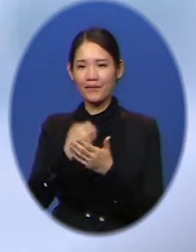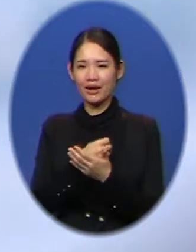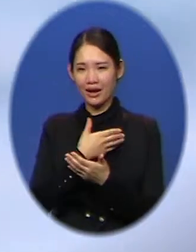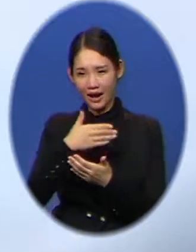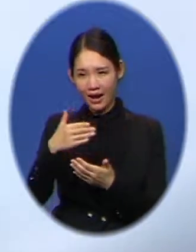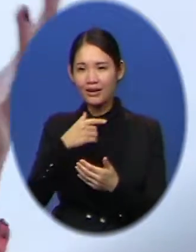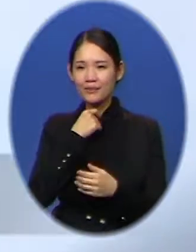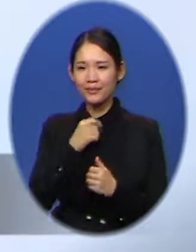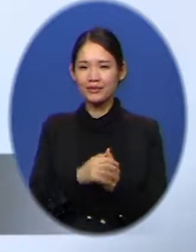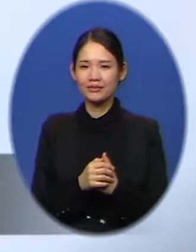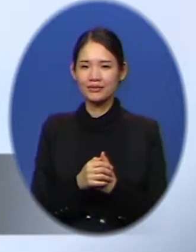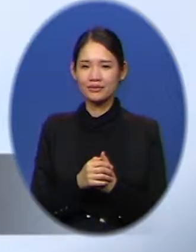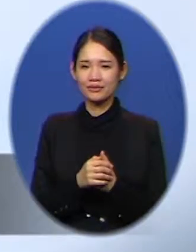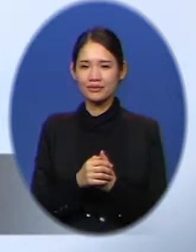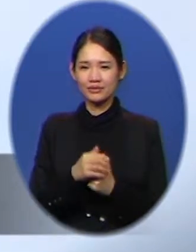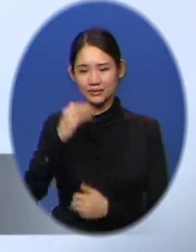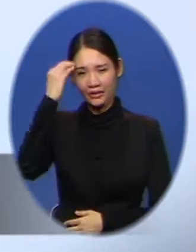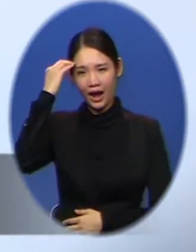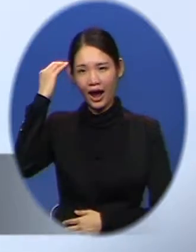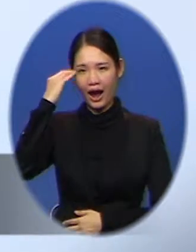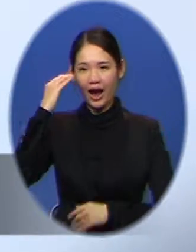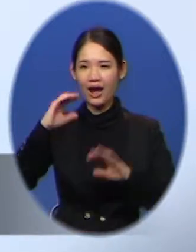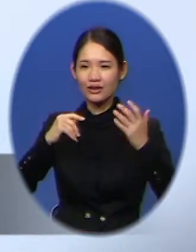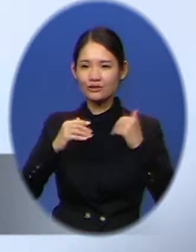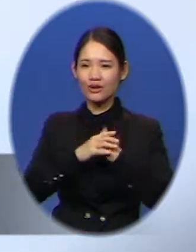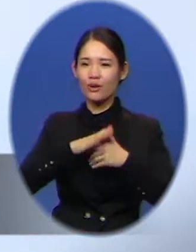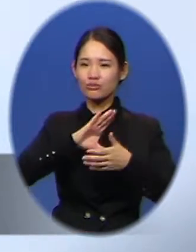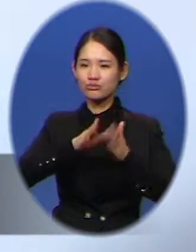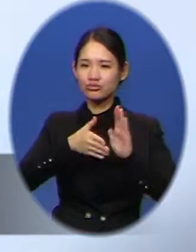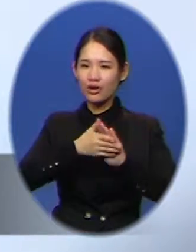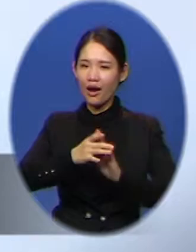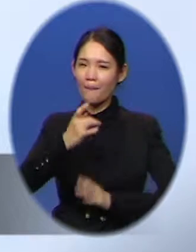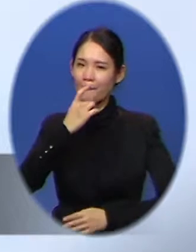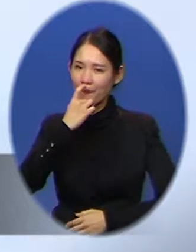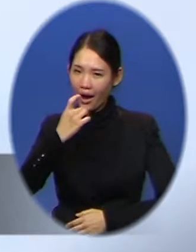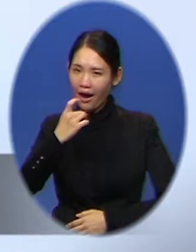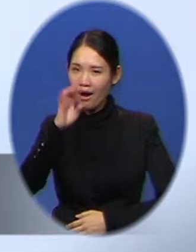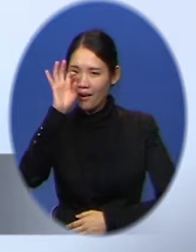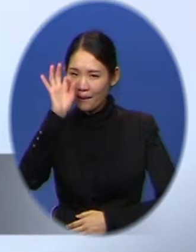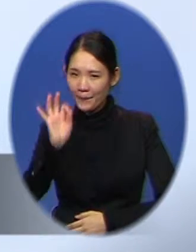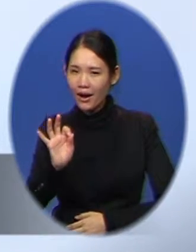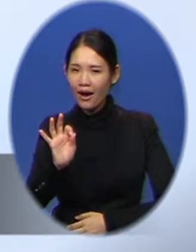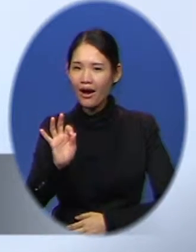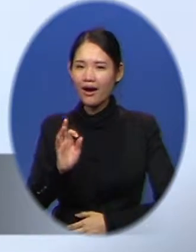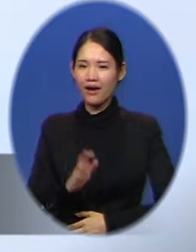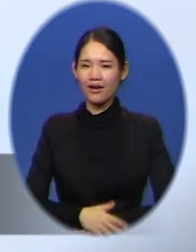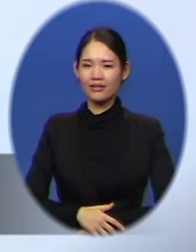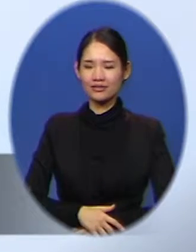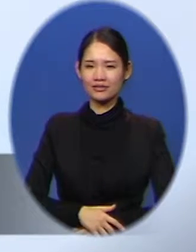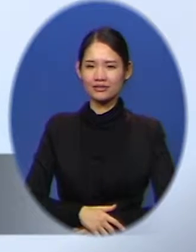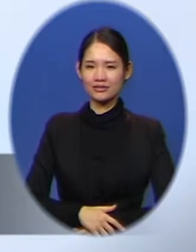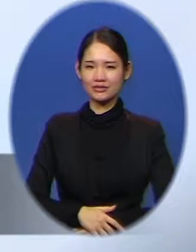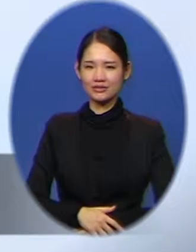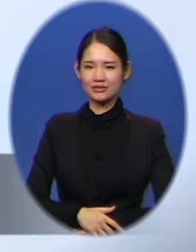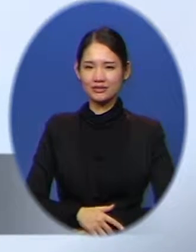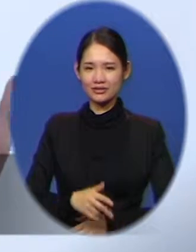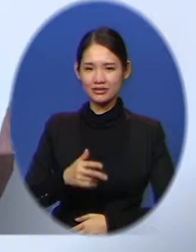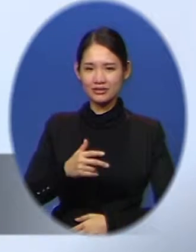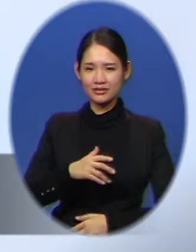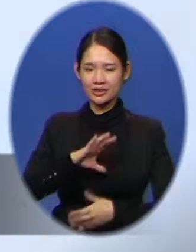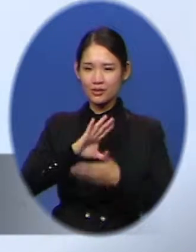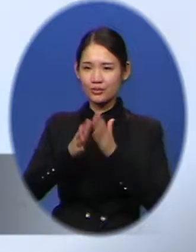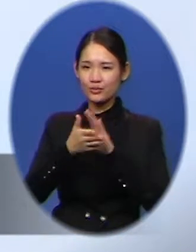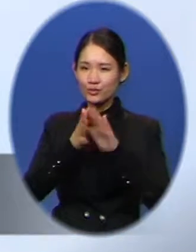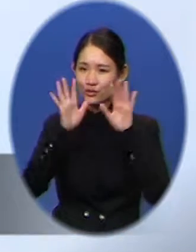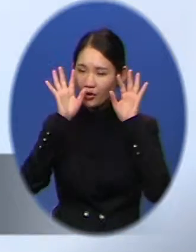좋겠어요. 바다 진짜 멋있고 웨어카도 재밌어요. 진짜 오늘 뭐 한국 문화